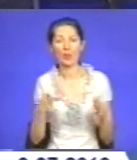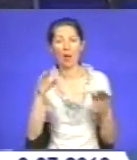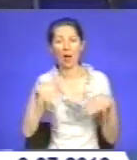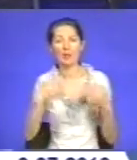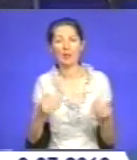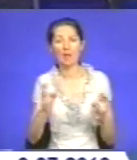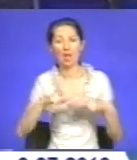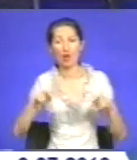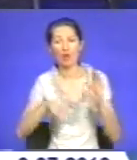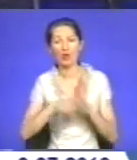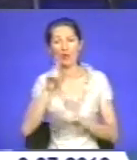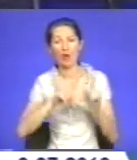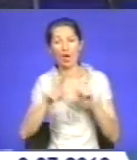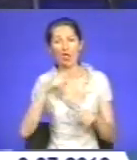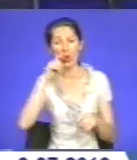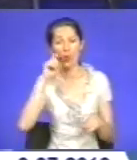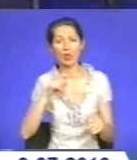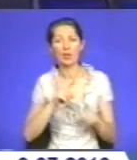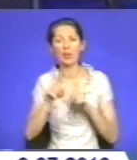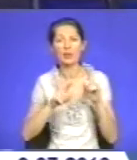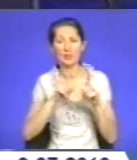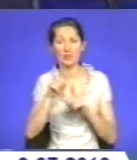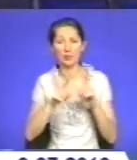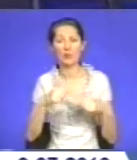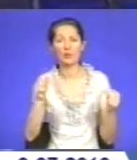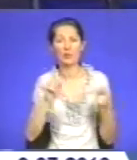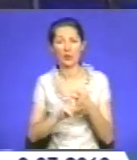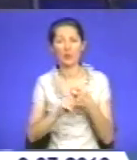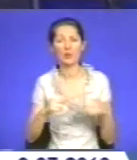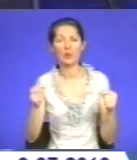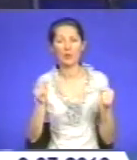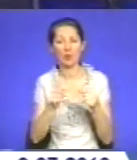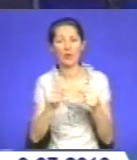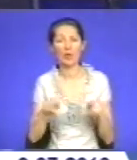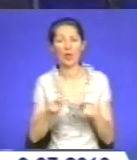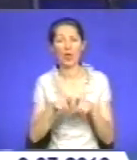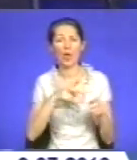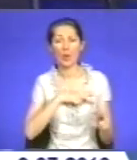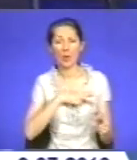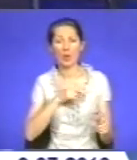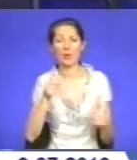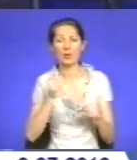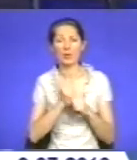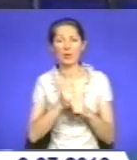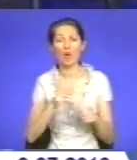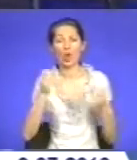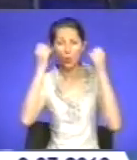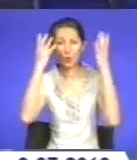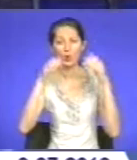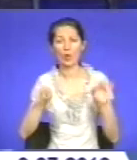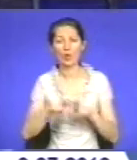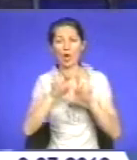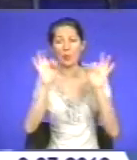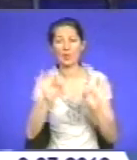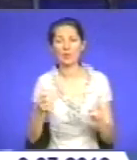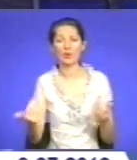законодавчих змін у зв'язку із встановленням такої премії. Працівники культури та мистецтва нову нагороду сприйняли